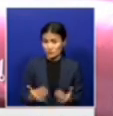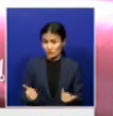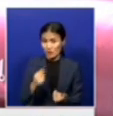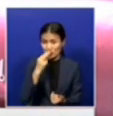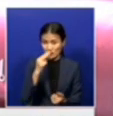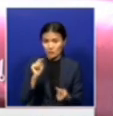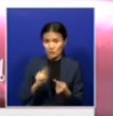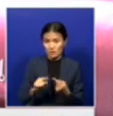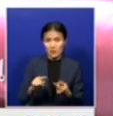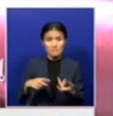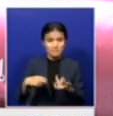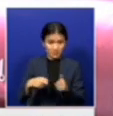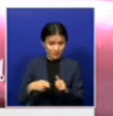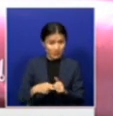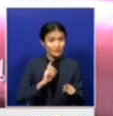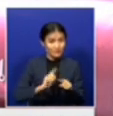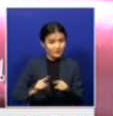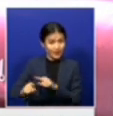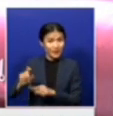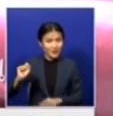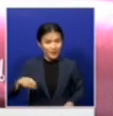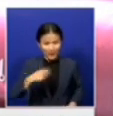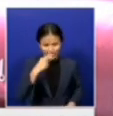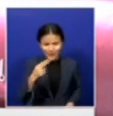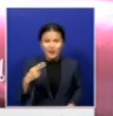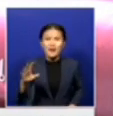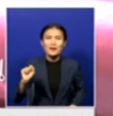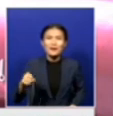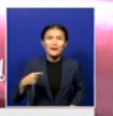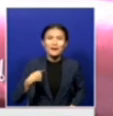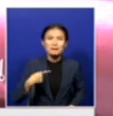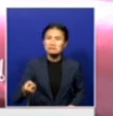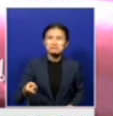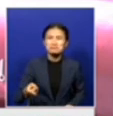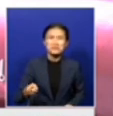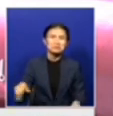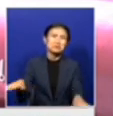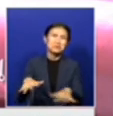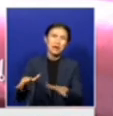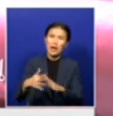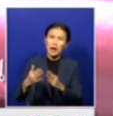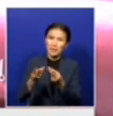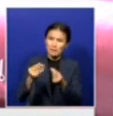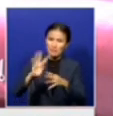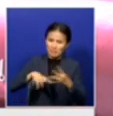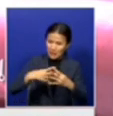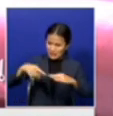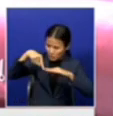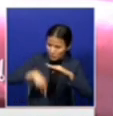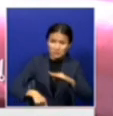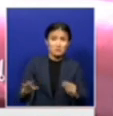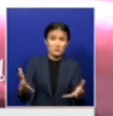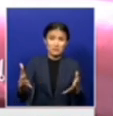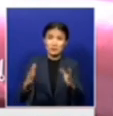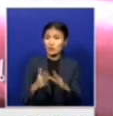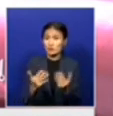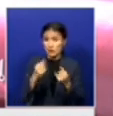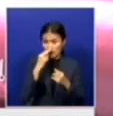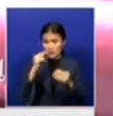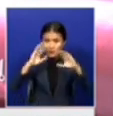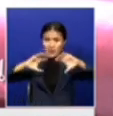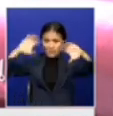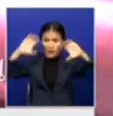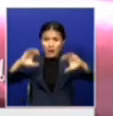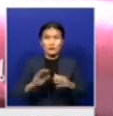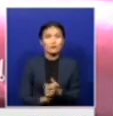ก้ไขปัญหาต่างๆแบบขอไปทีนะครับแต่ครั้งนี้ผมกำลังเห็นว่ารัฐบาลกำลังแก้ไขปัญหาตามแ